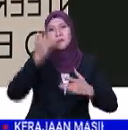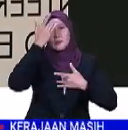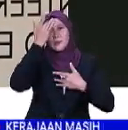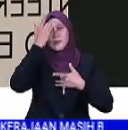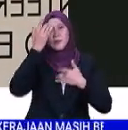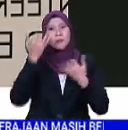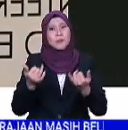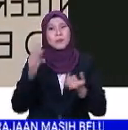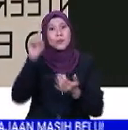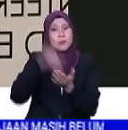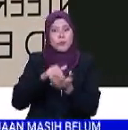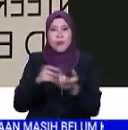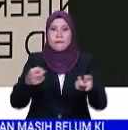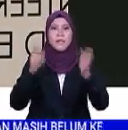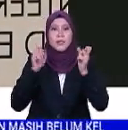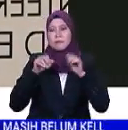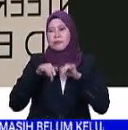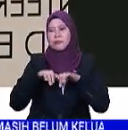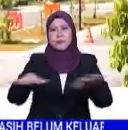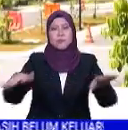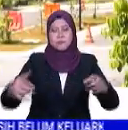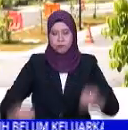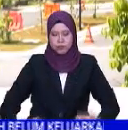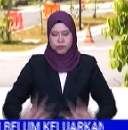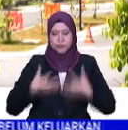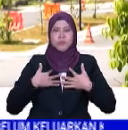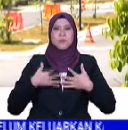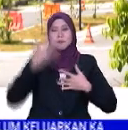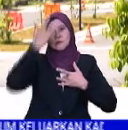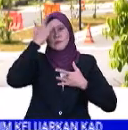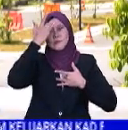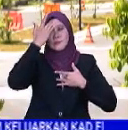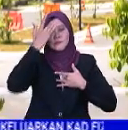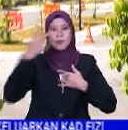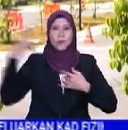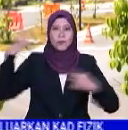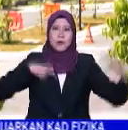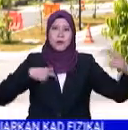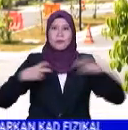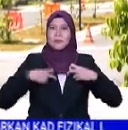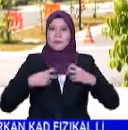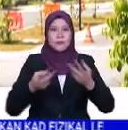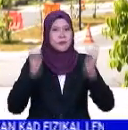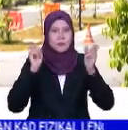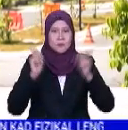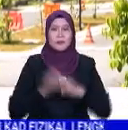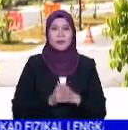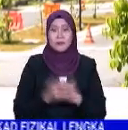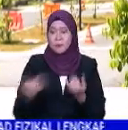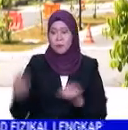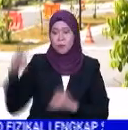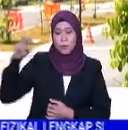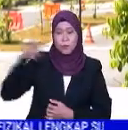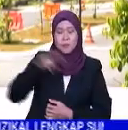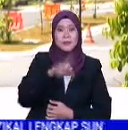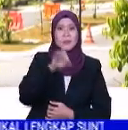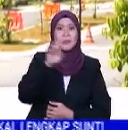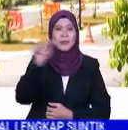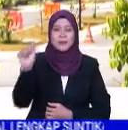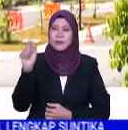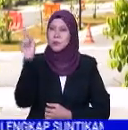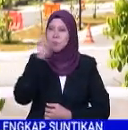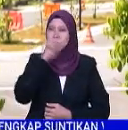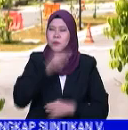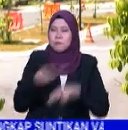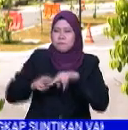1,000 kali ganda tu, dia akan cepat menyerang sistem. Perlu diingati, varian Delta ini menjadi punca tsunami